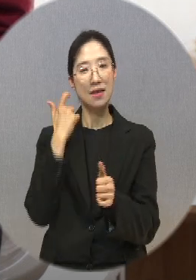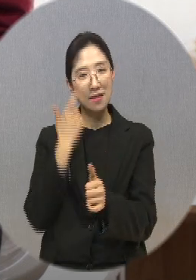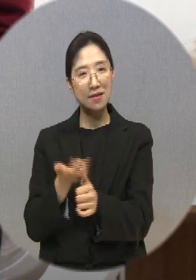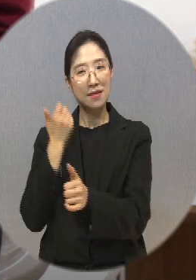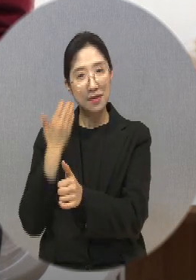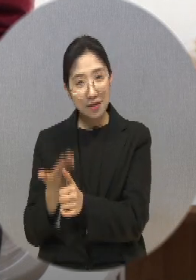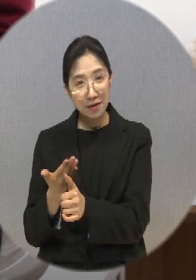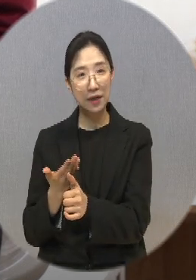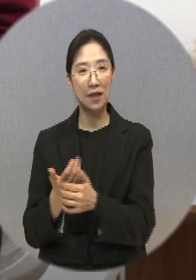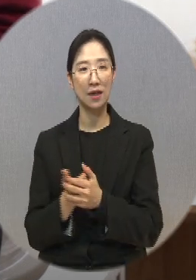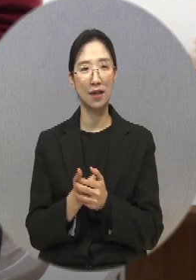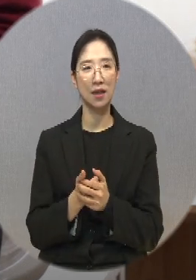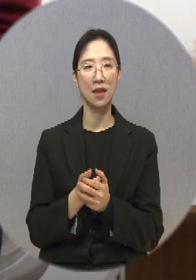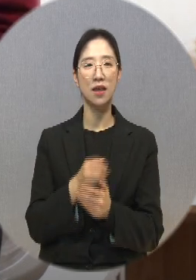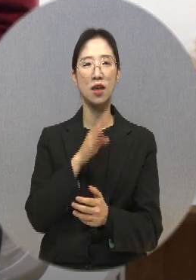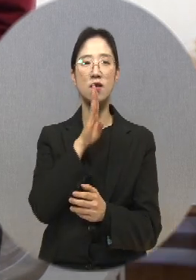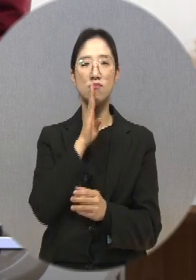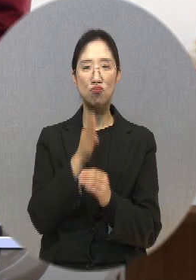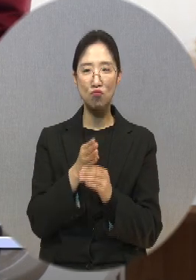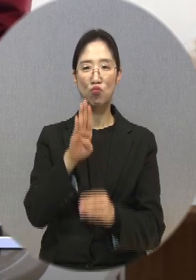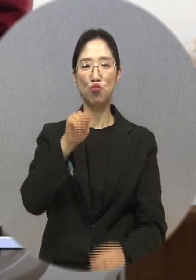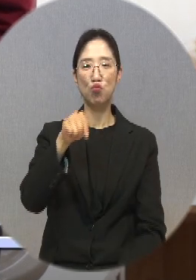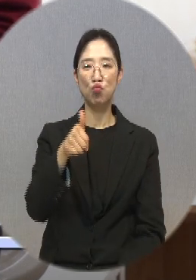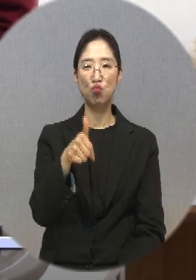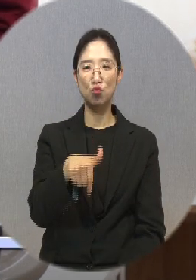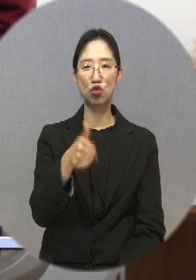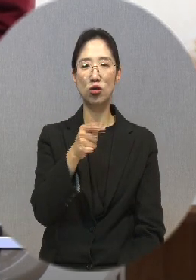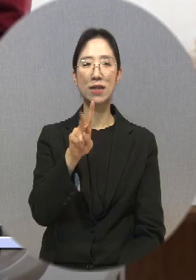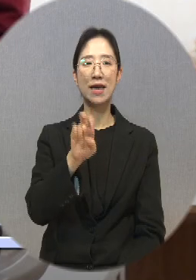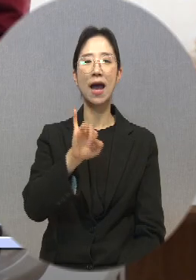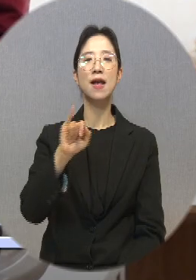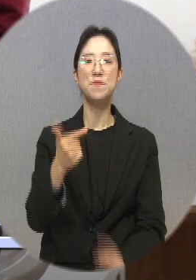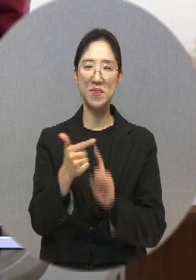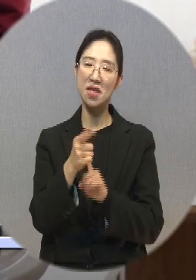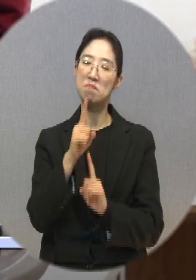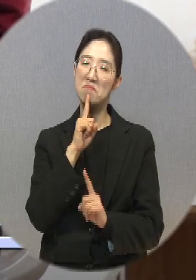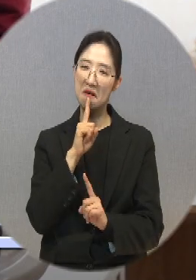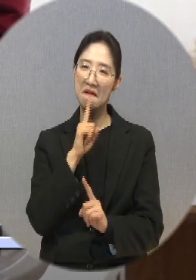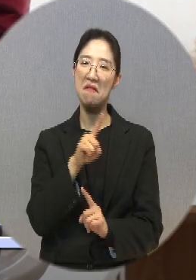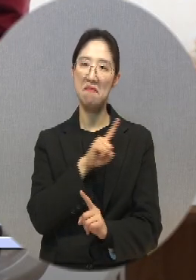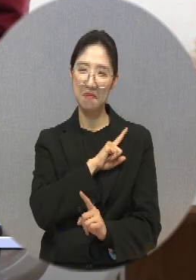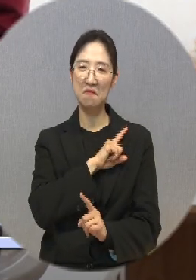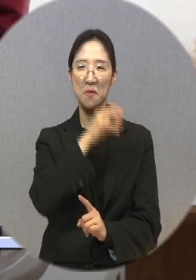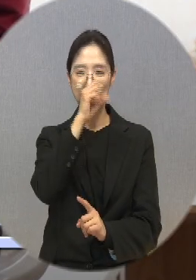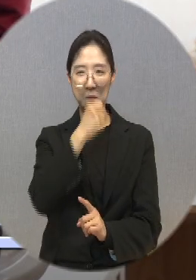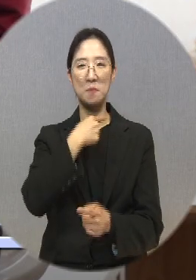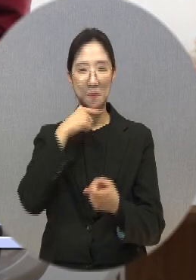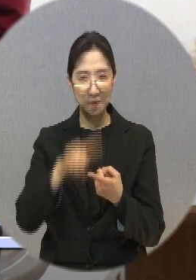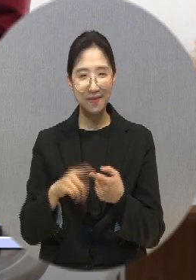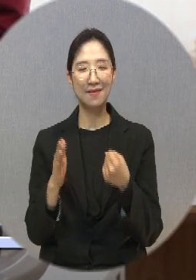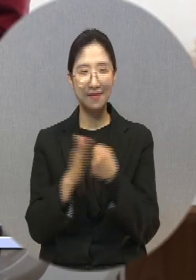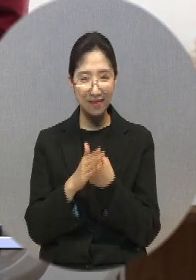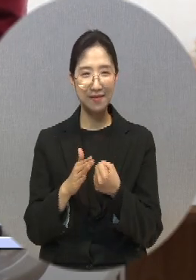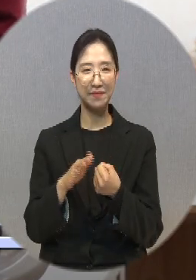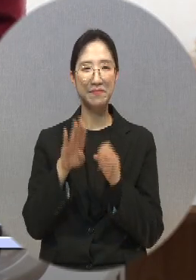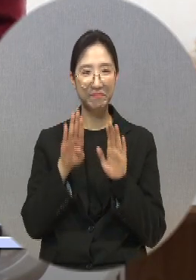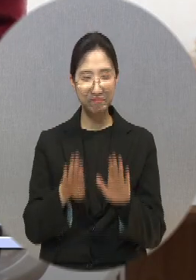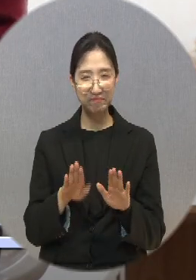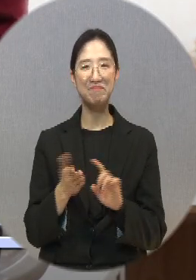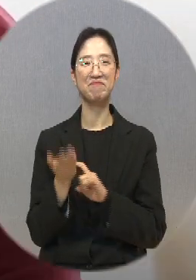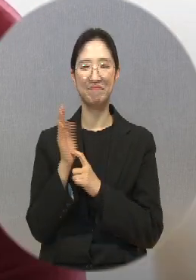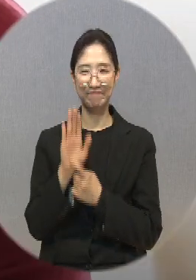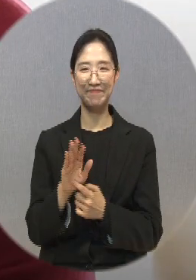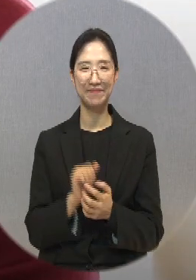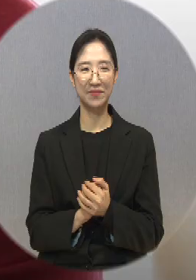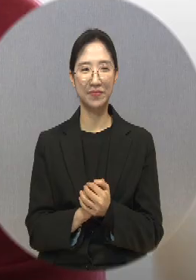설문조사를 진행을 해서 북향민이라는 그 언어가 제일 좋다라고 해서 적극적으로 반영이